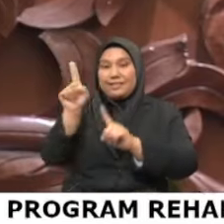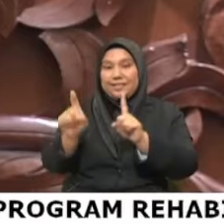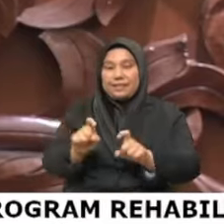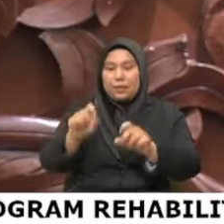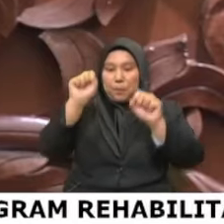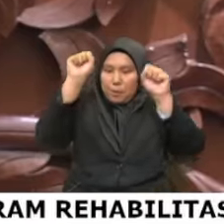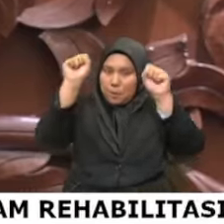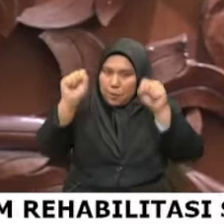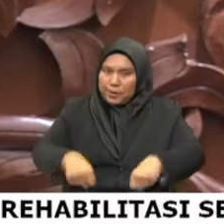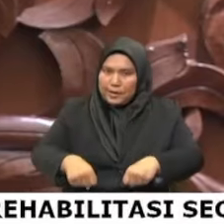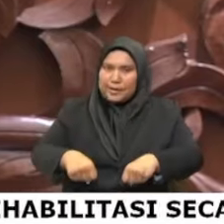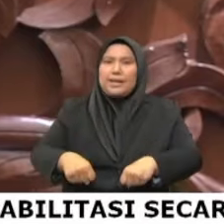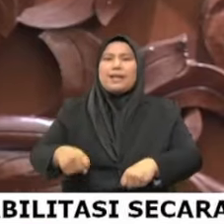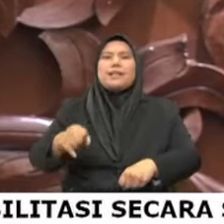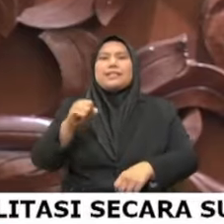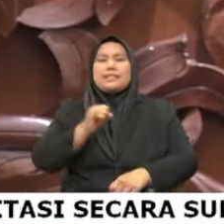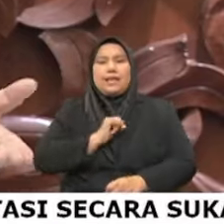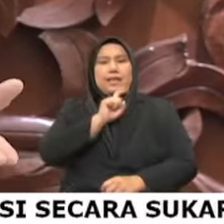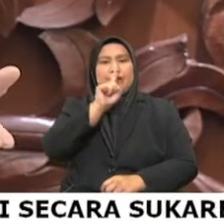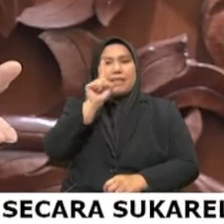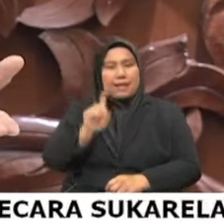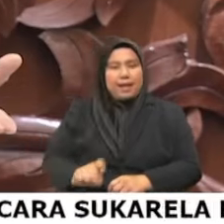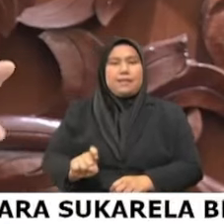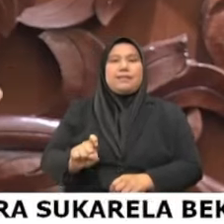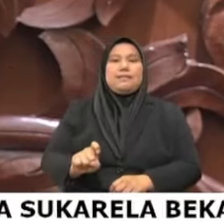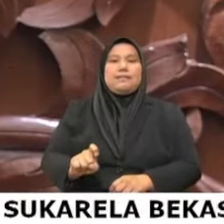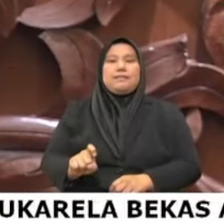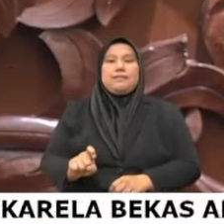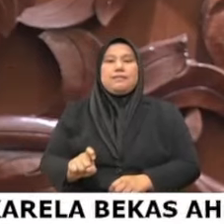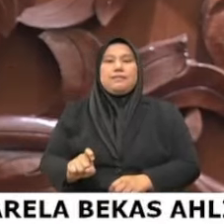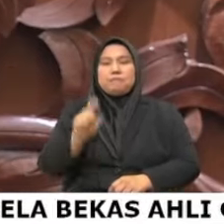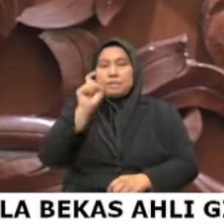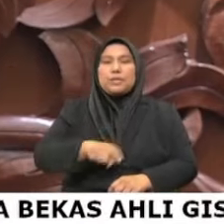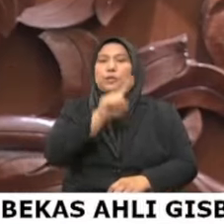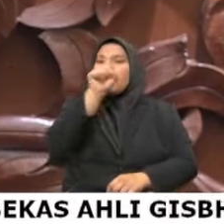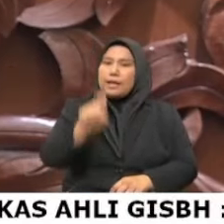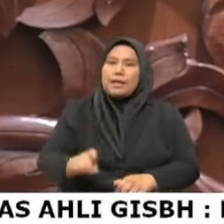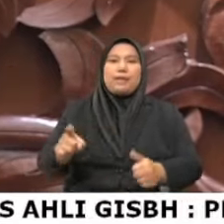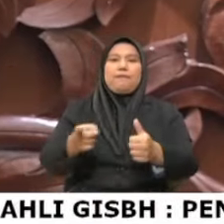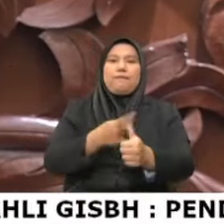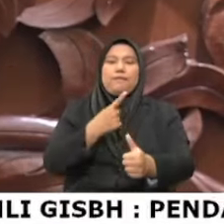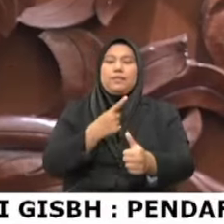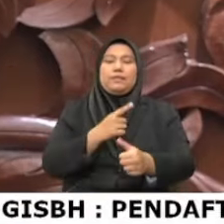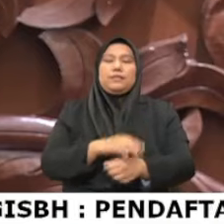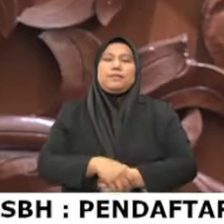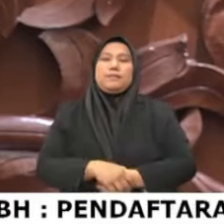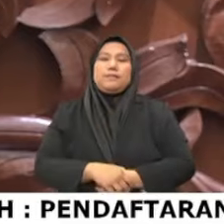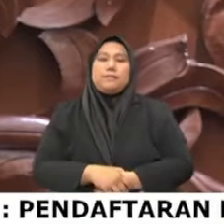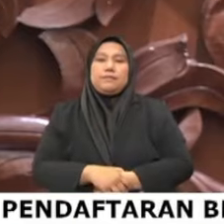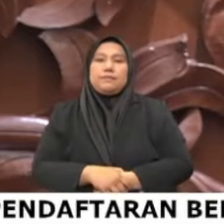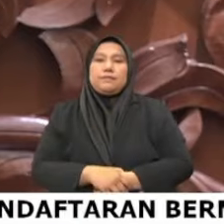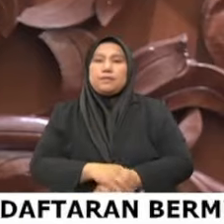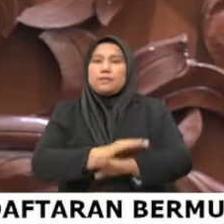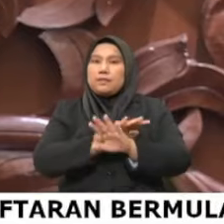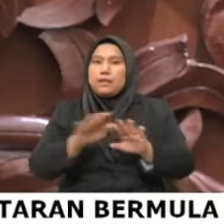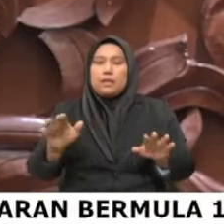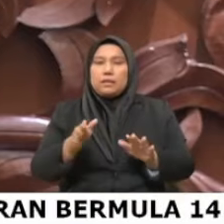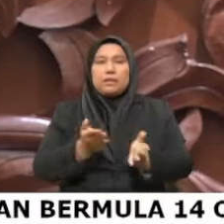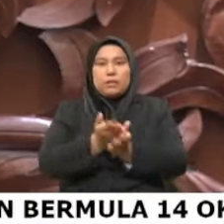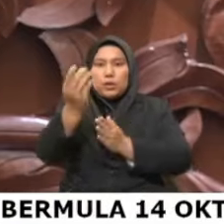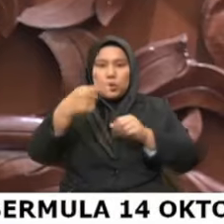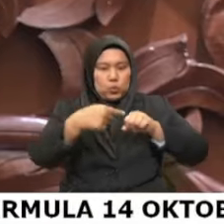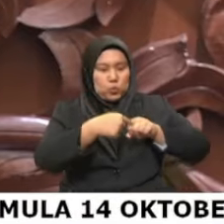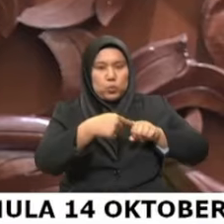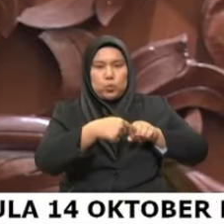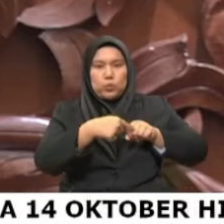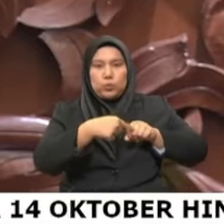isu ini 1, 2, 3? You ask the question first. Then you buat statement yang apa yang buat statement. Rather than you terus tuduh dan